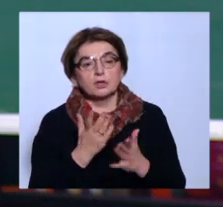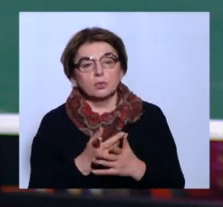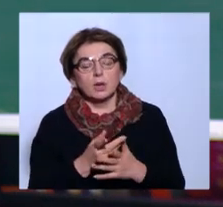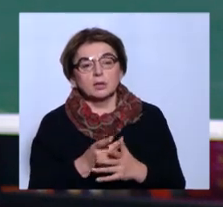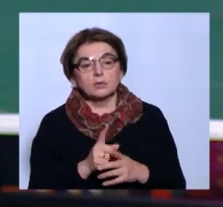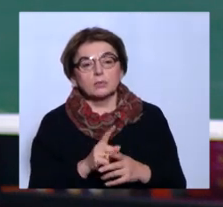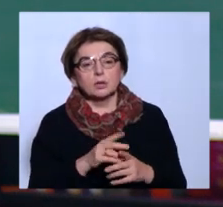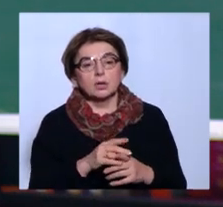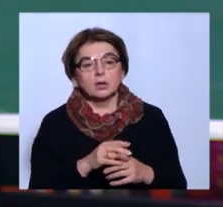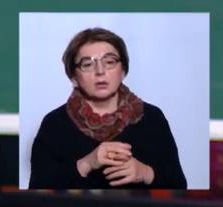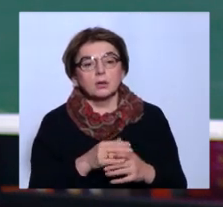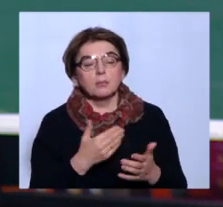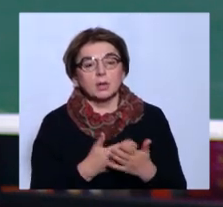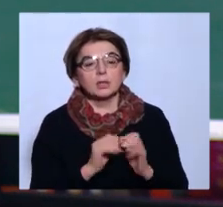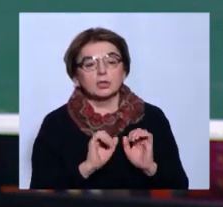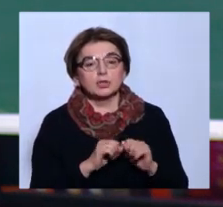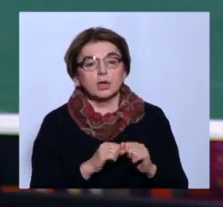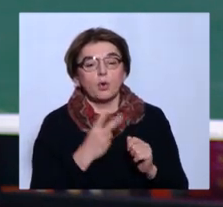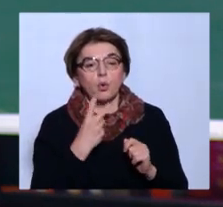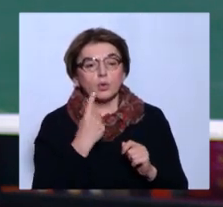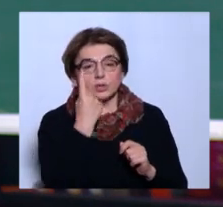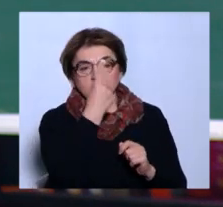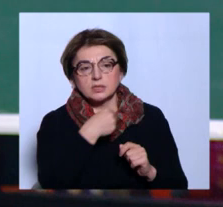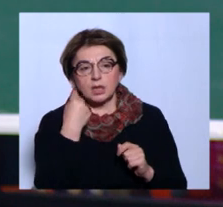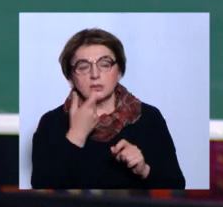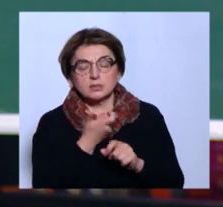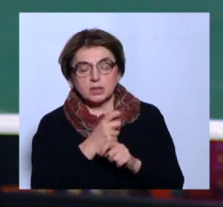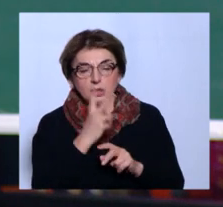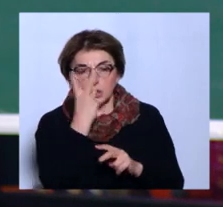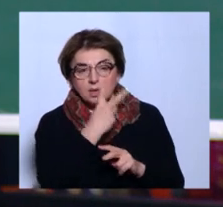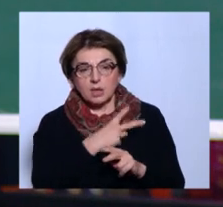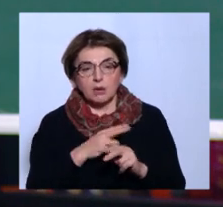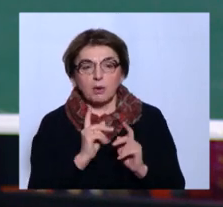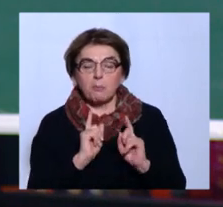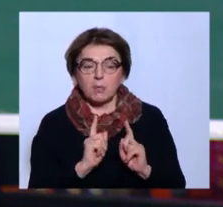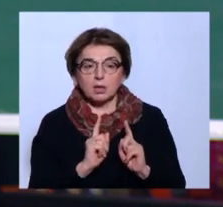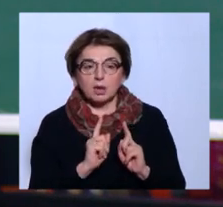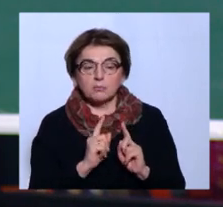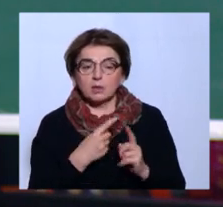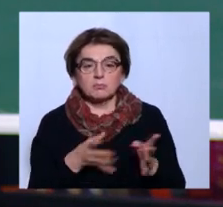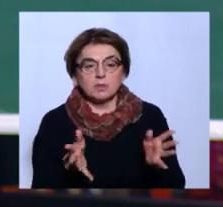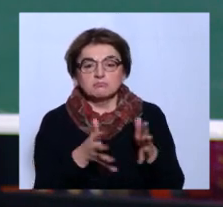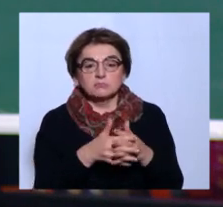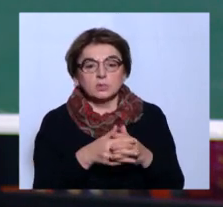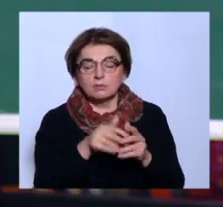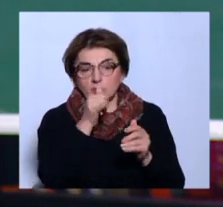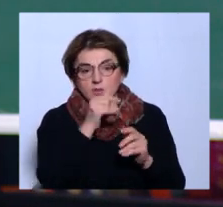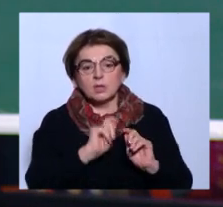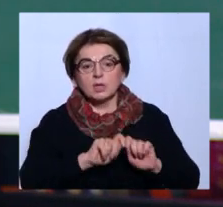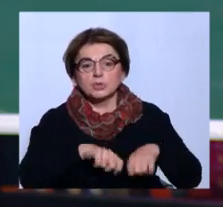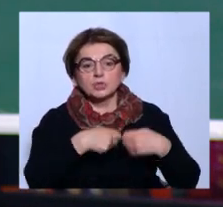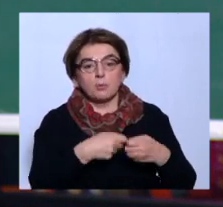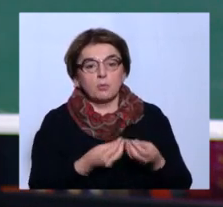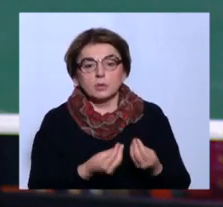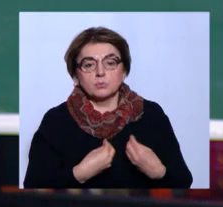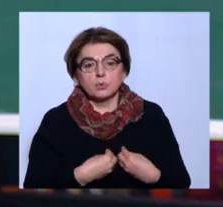კრიტერიუმში. მაგალითად, შეიძლება ორი სახეობა ისე გავდეს ერთმანეთს, მაგრამ ერთმანეთს ვერ ეჯვარებოდეს და ვერც შთამომავლობას